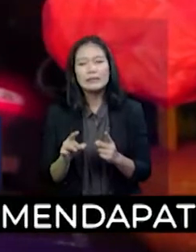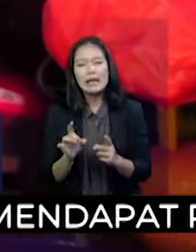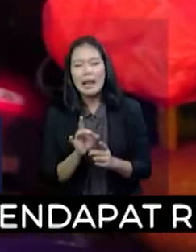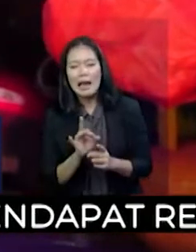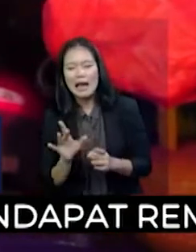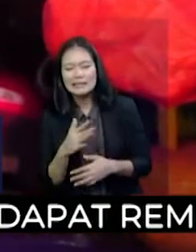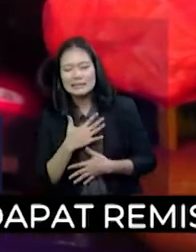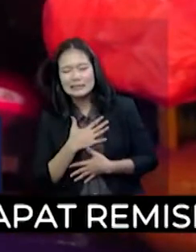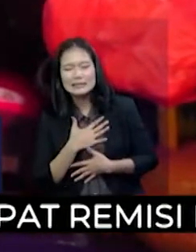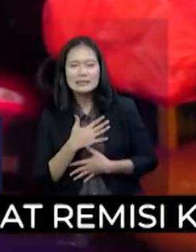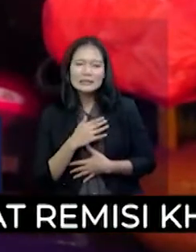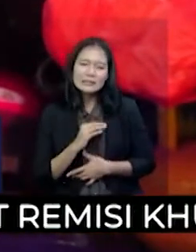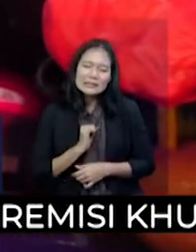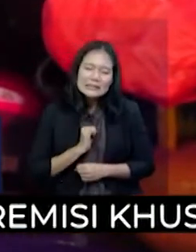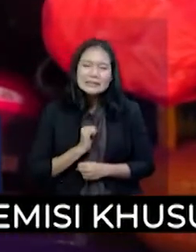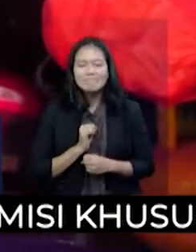gimana rasanya?